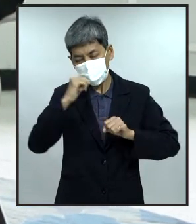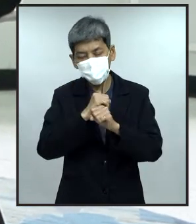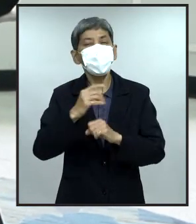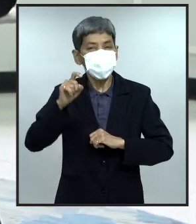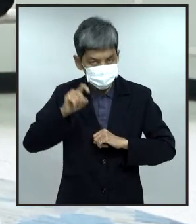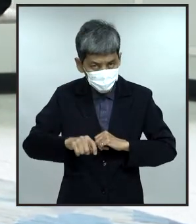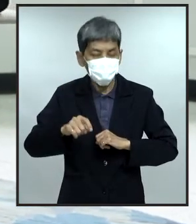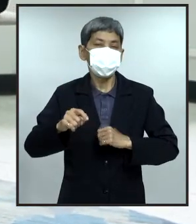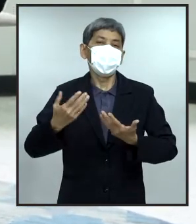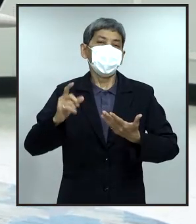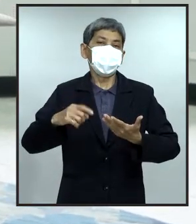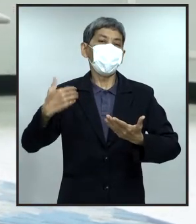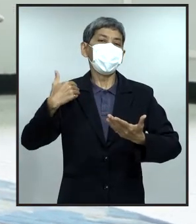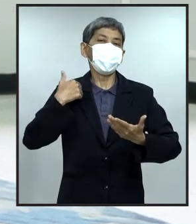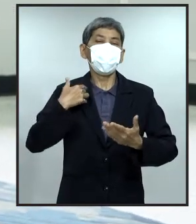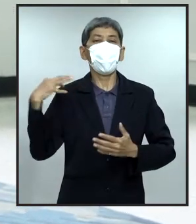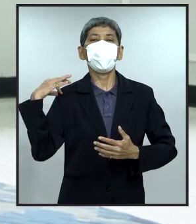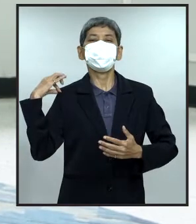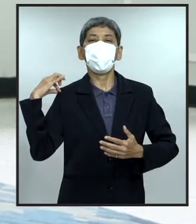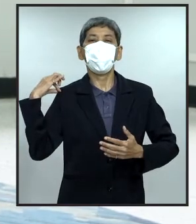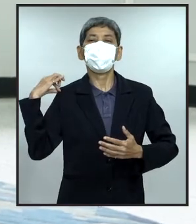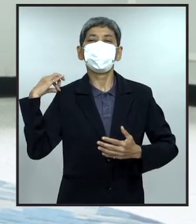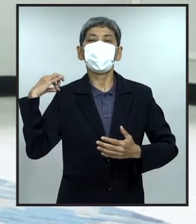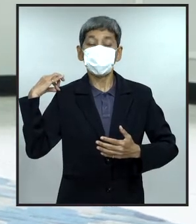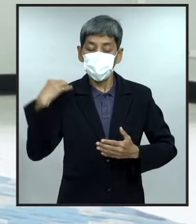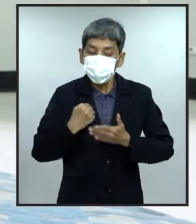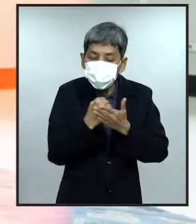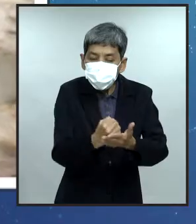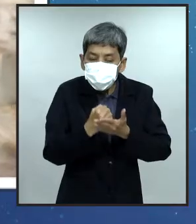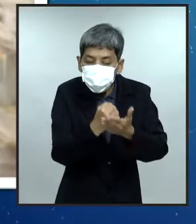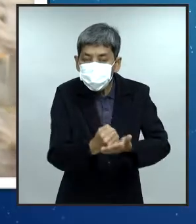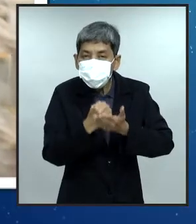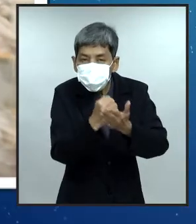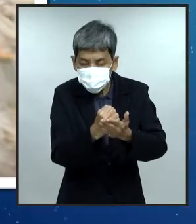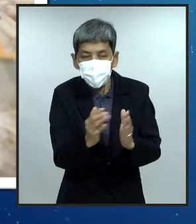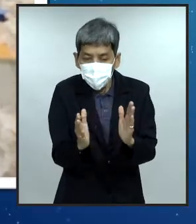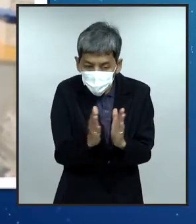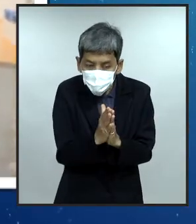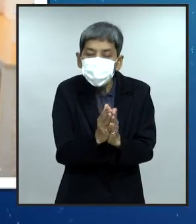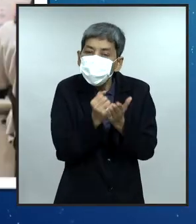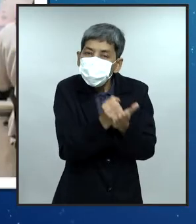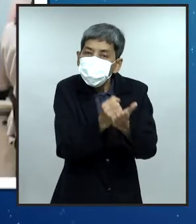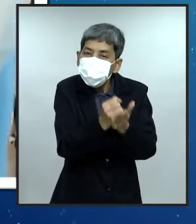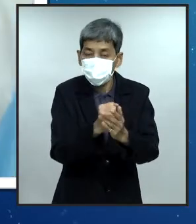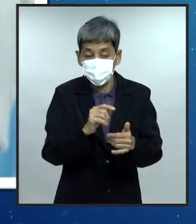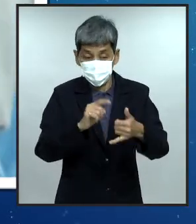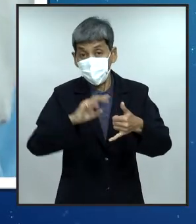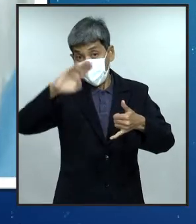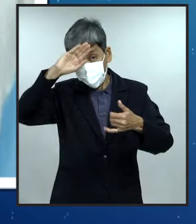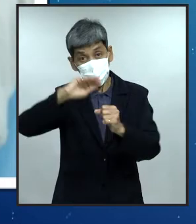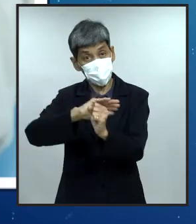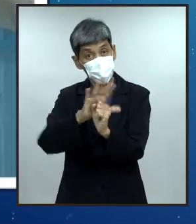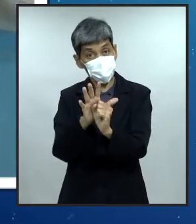องมีอาสาสมัครเนี่ยเข้าไปช่วยเหลือเข้าไปอยู่ข้างในด้วยคนไข้เนี่ยจะต้อง